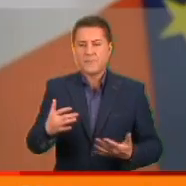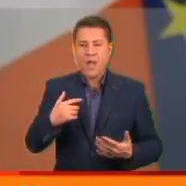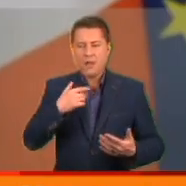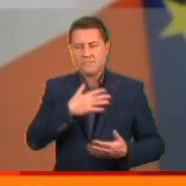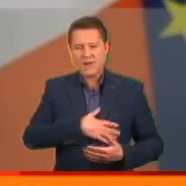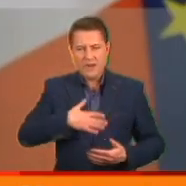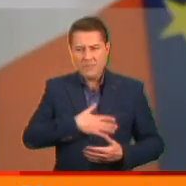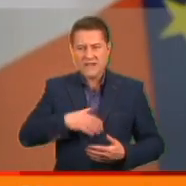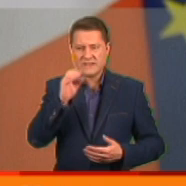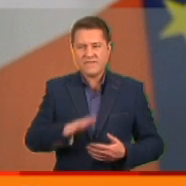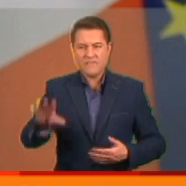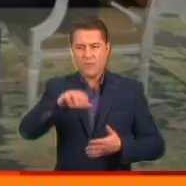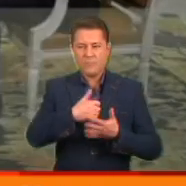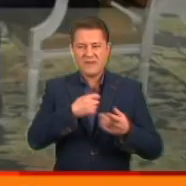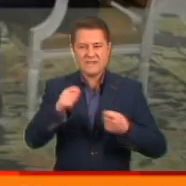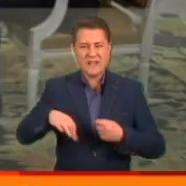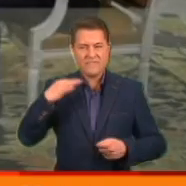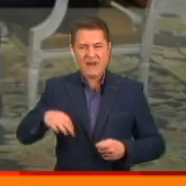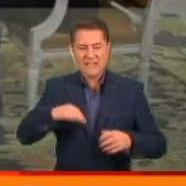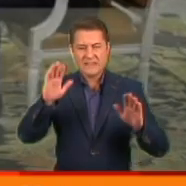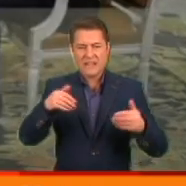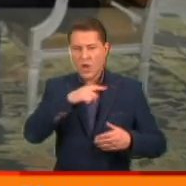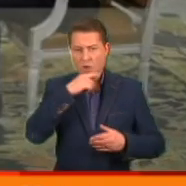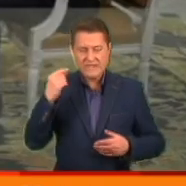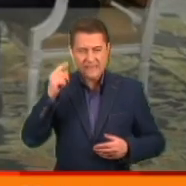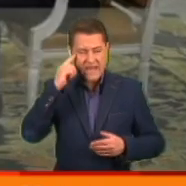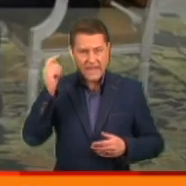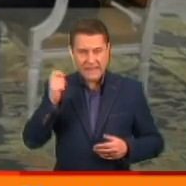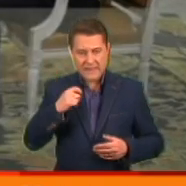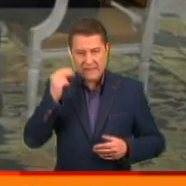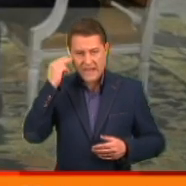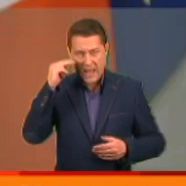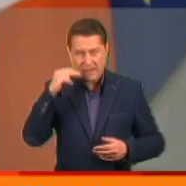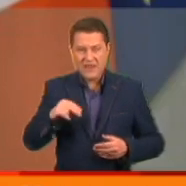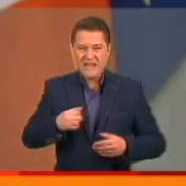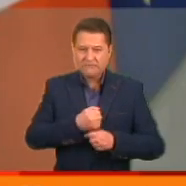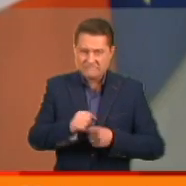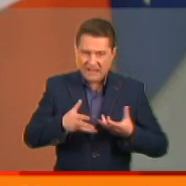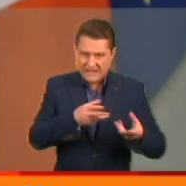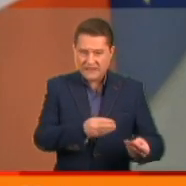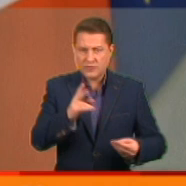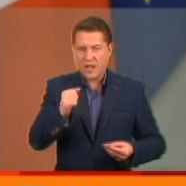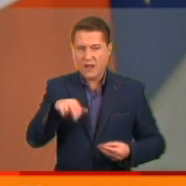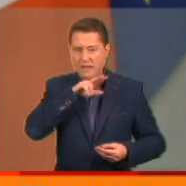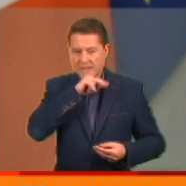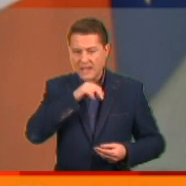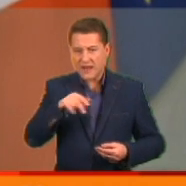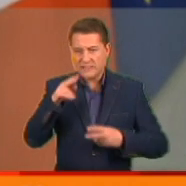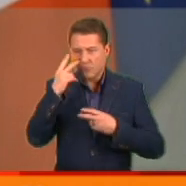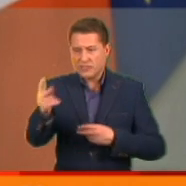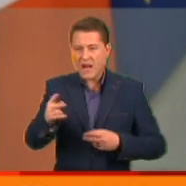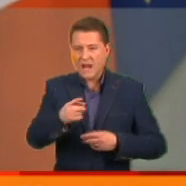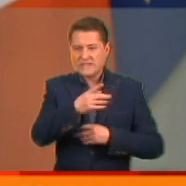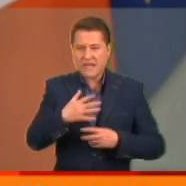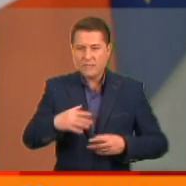Європі. Президент Франції закликав Росію і Китай натиснути на КНДР. Ми всі спостерігали вчора за запуском ракети